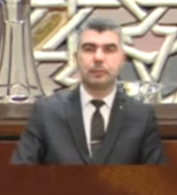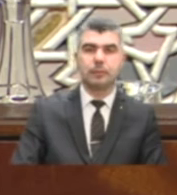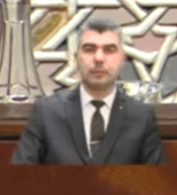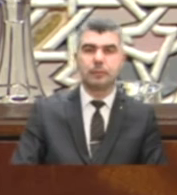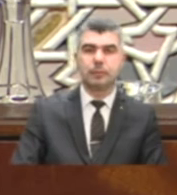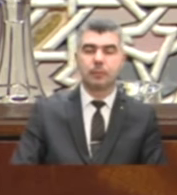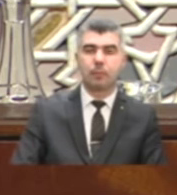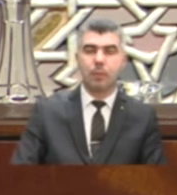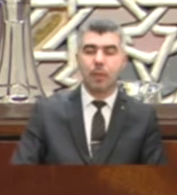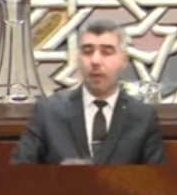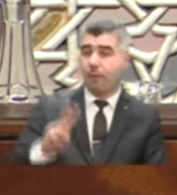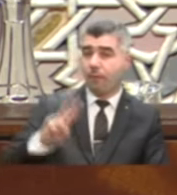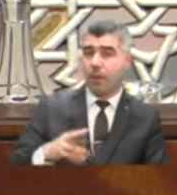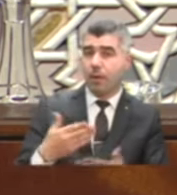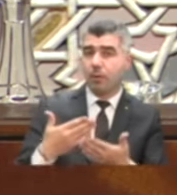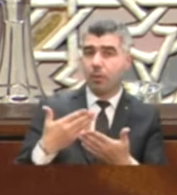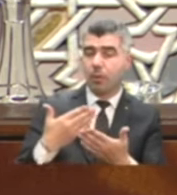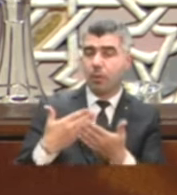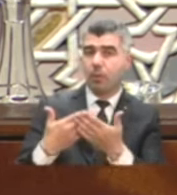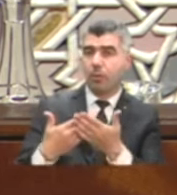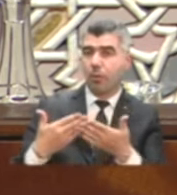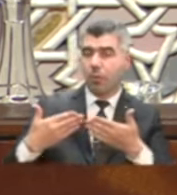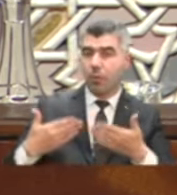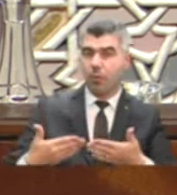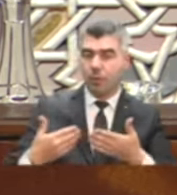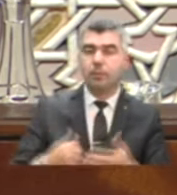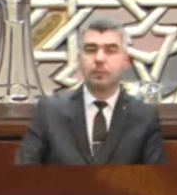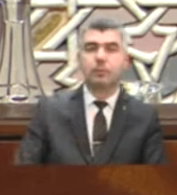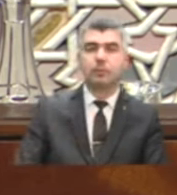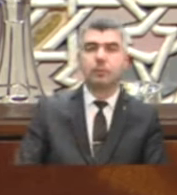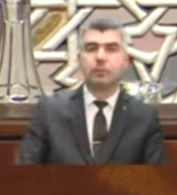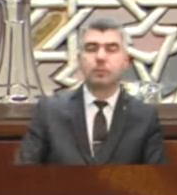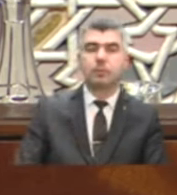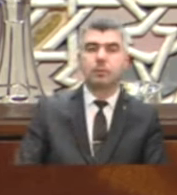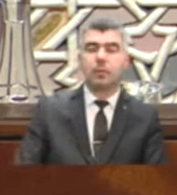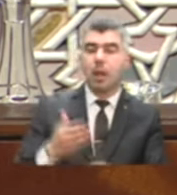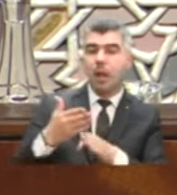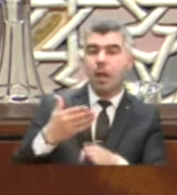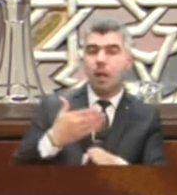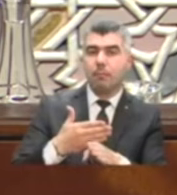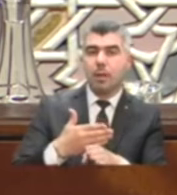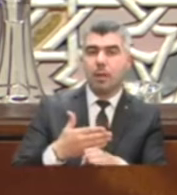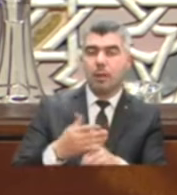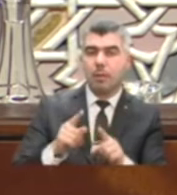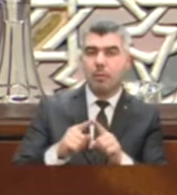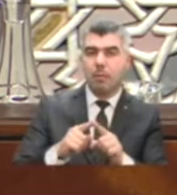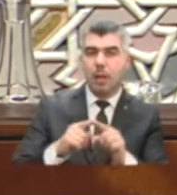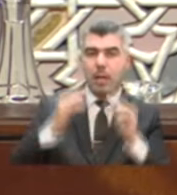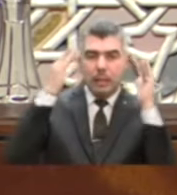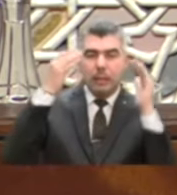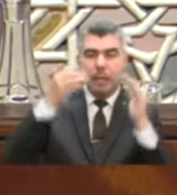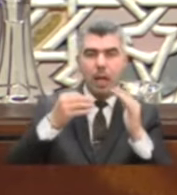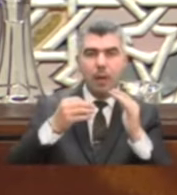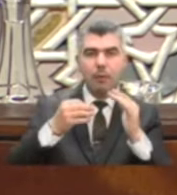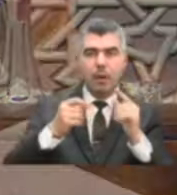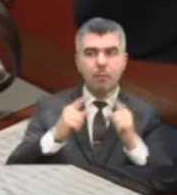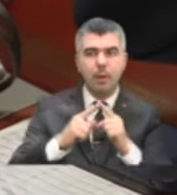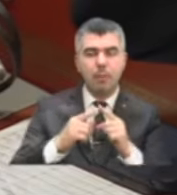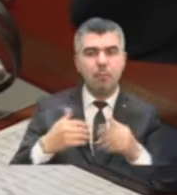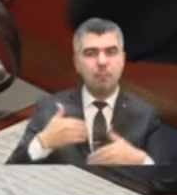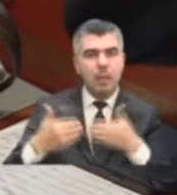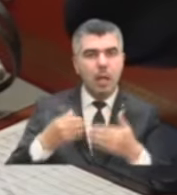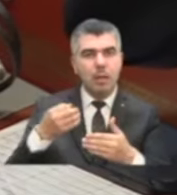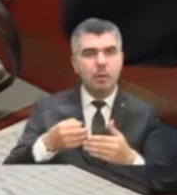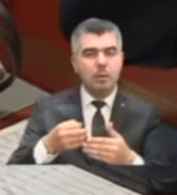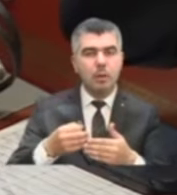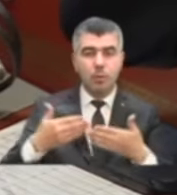الواقع سيد النائبة المحترمة، شكرا سيد الرئيس، هو أن كنا سابقا نعتبر الثقافة مجال ديال الترفيه، وجات هذه الحكومه